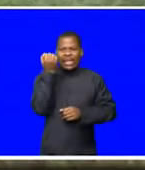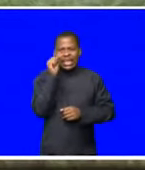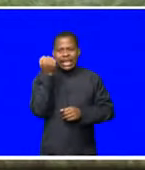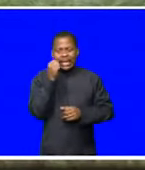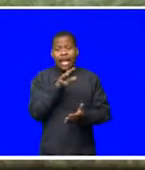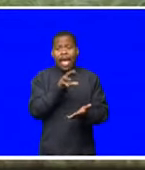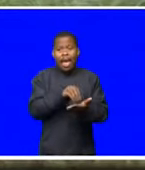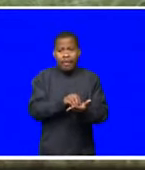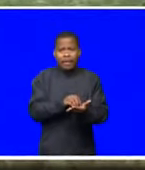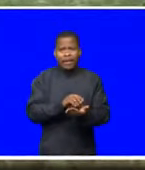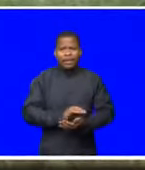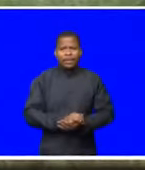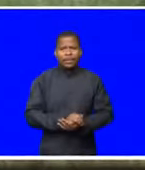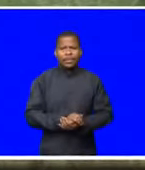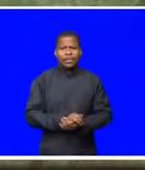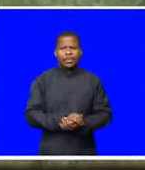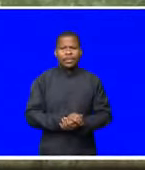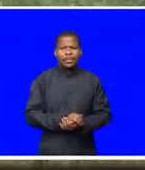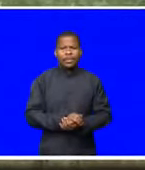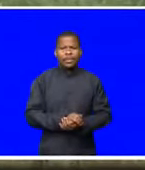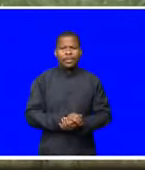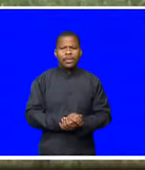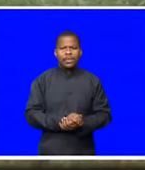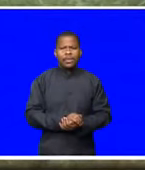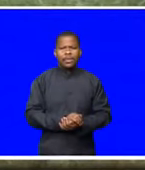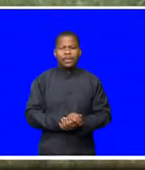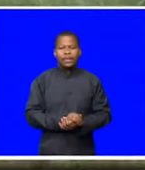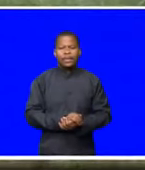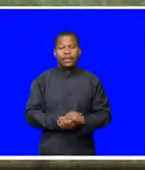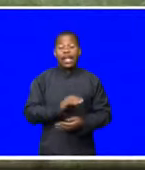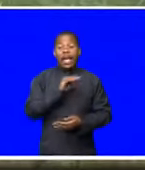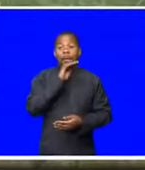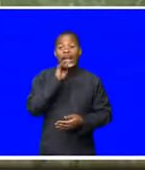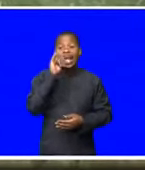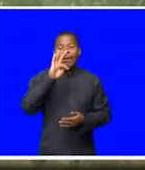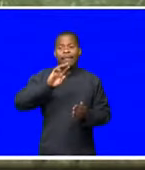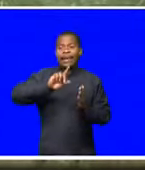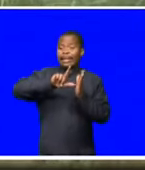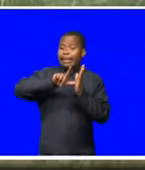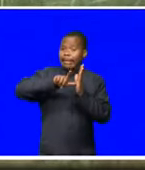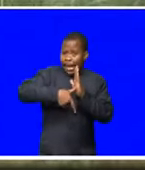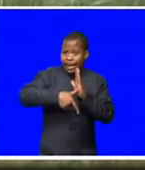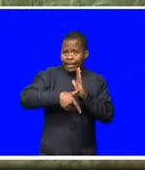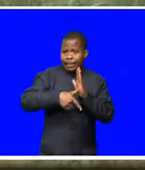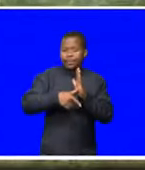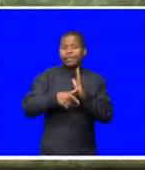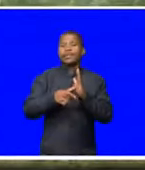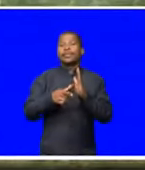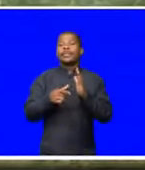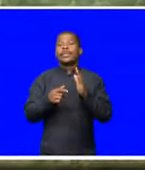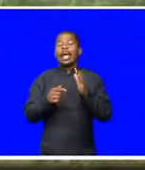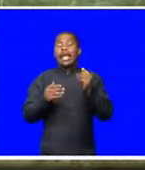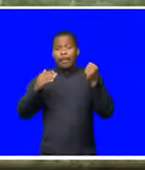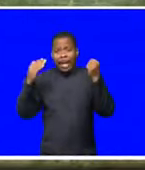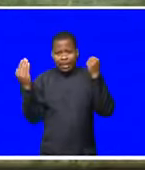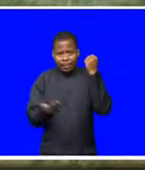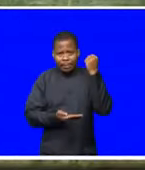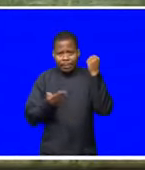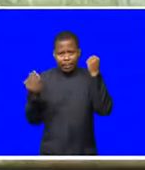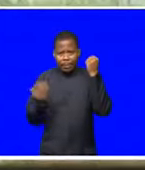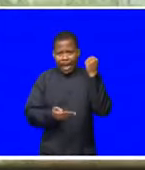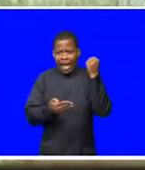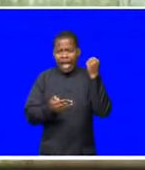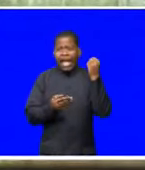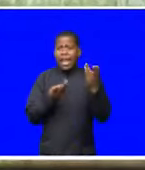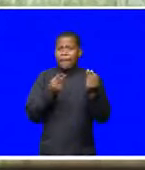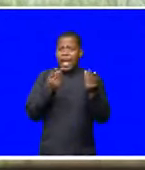bese ke makufika le date ube kahle wase uyaphuta lokuvuna kanti sesifikile lesikhathi so uphinde uyalusa lapho